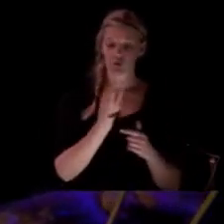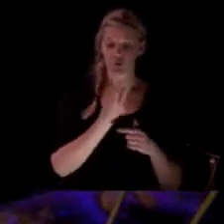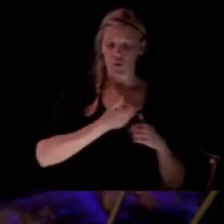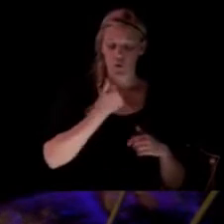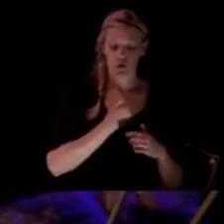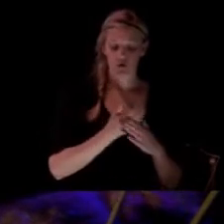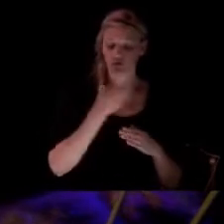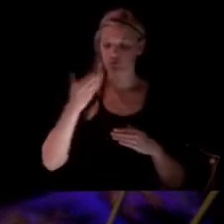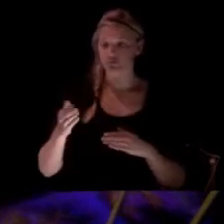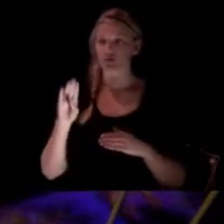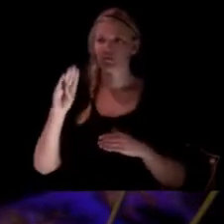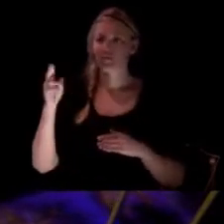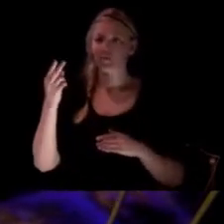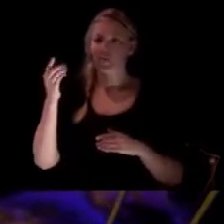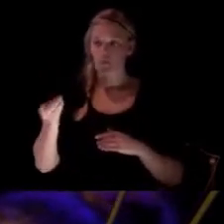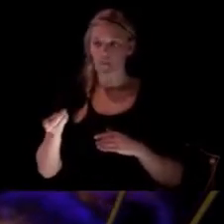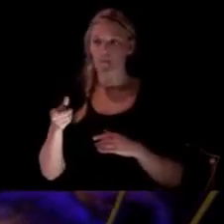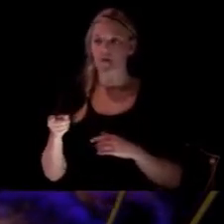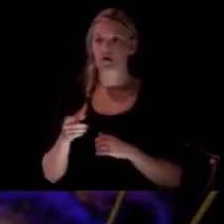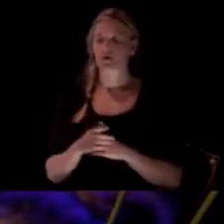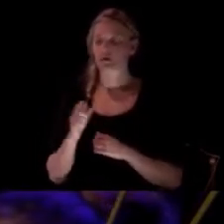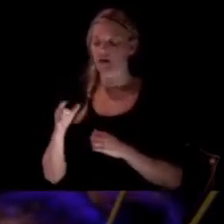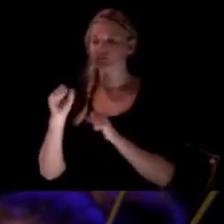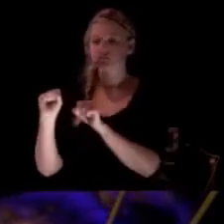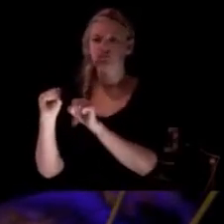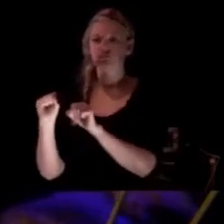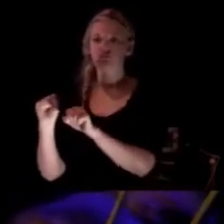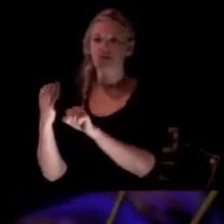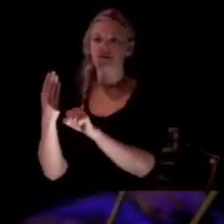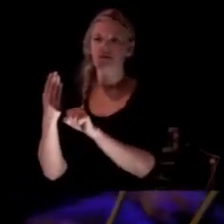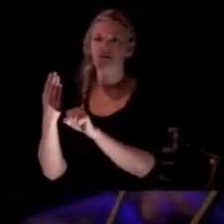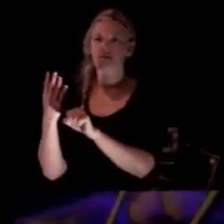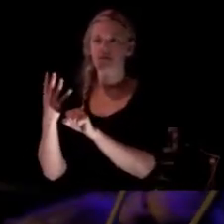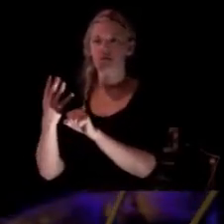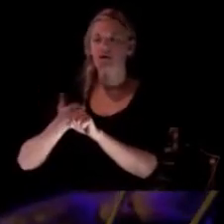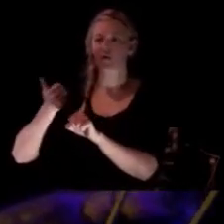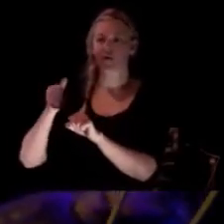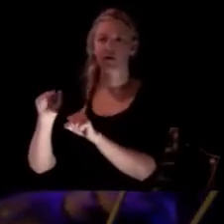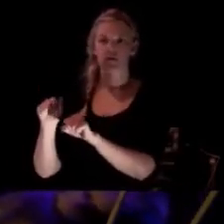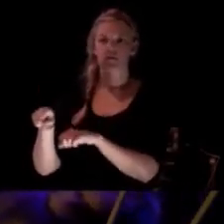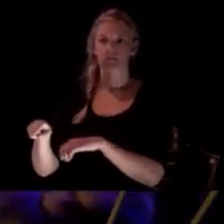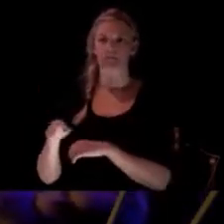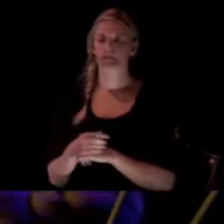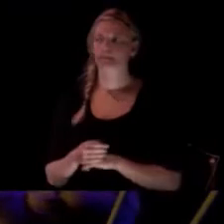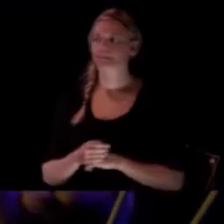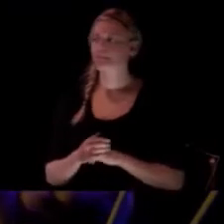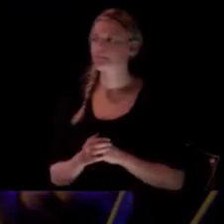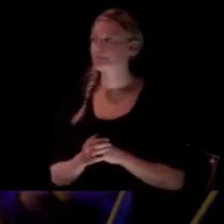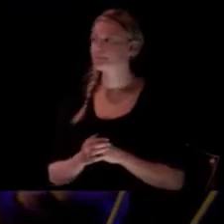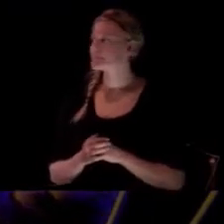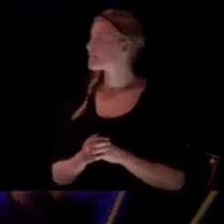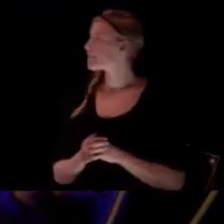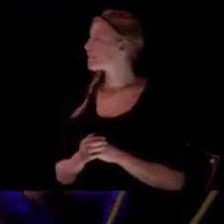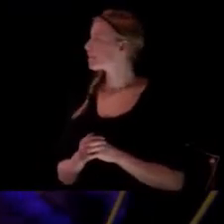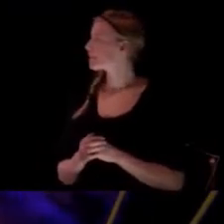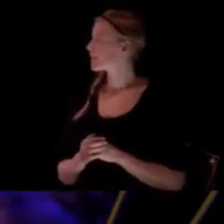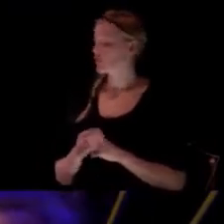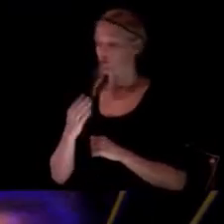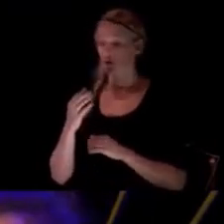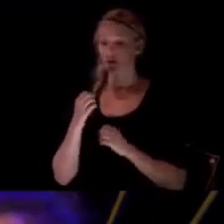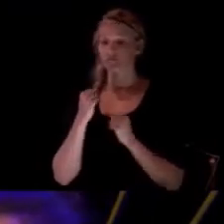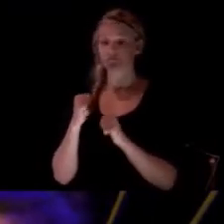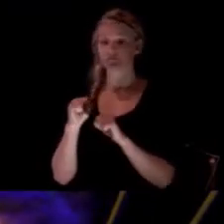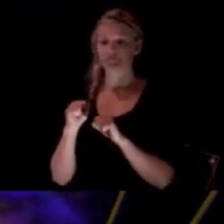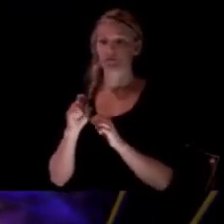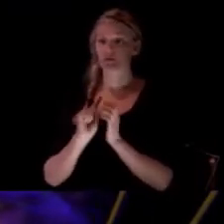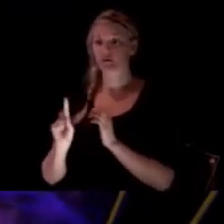sendt videre til BUP. Og der ble jeg værende I 4 år. Ja. Mm. Du har gått 4 år I